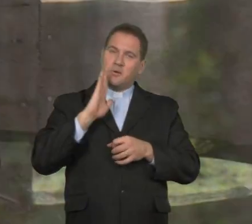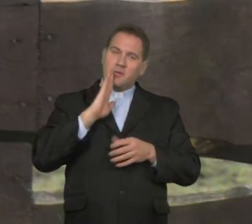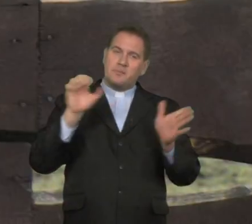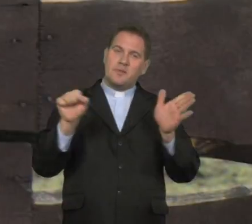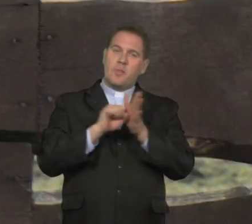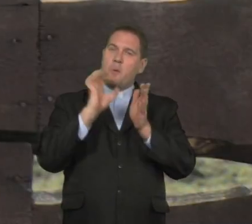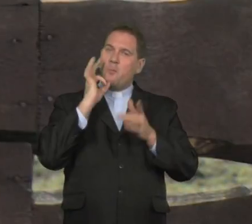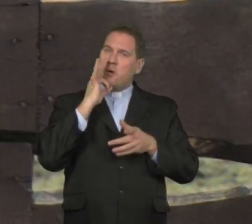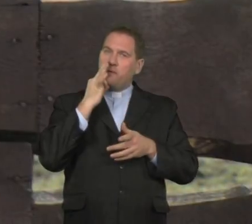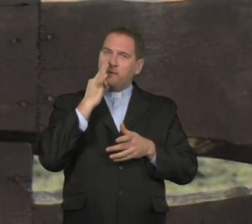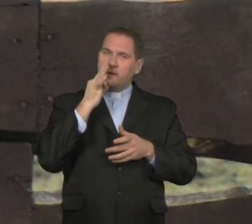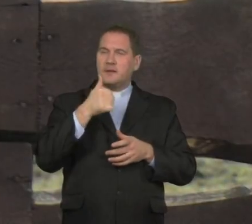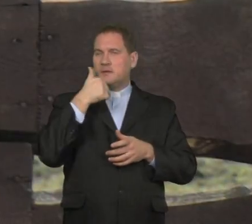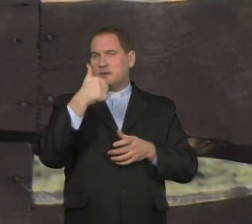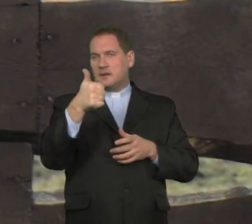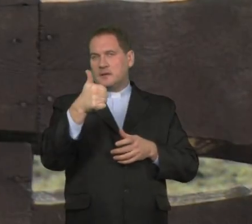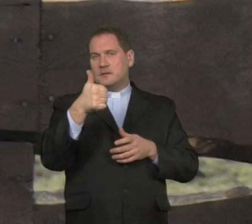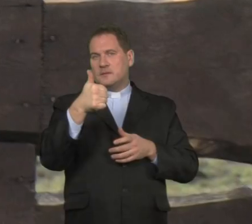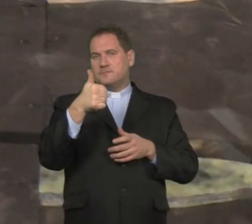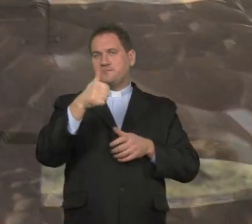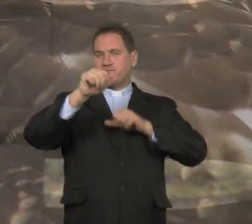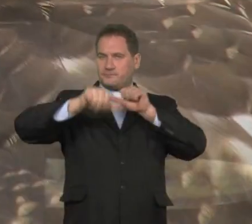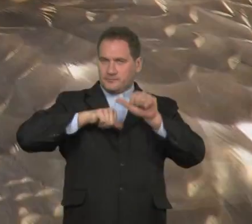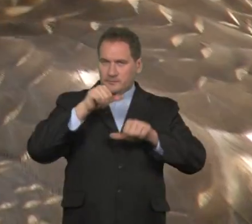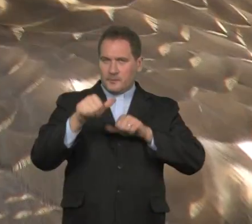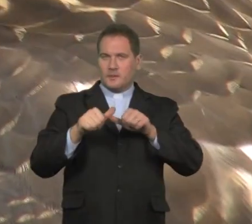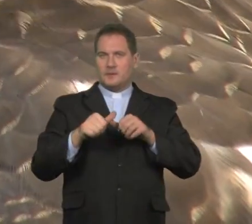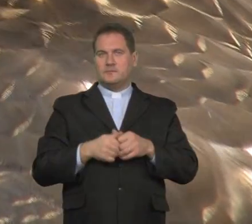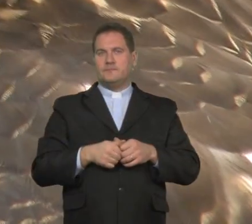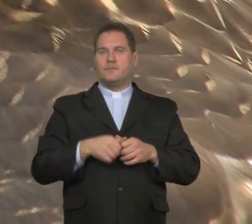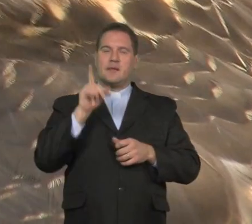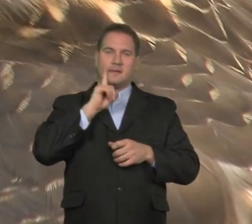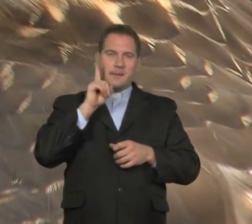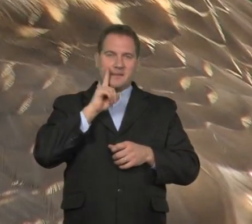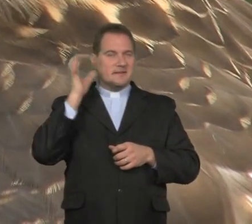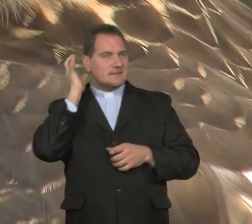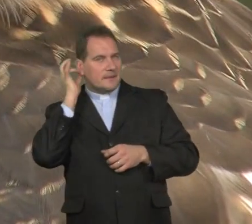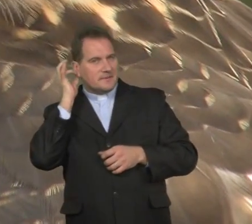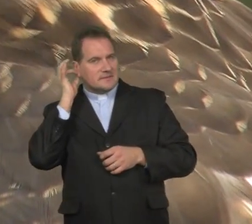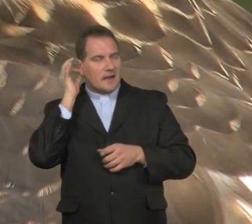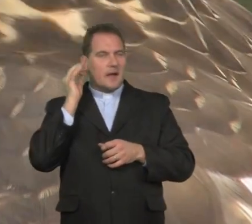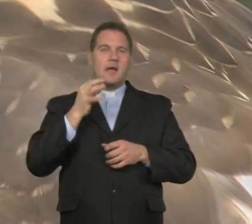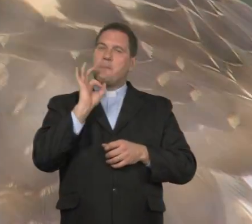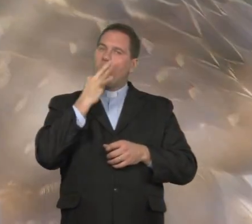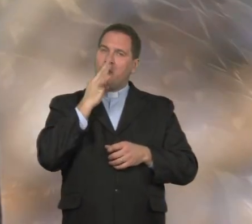starszych osobników jastrzębia, lecz jest nieco podobny do młodych, jednorocznych